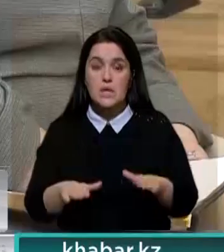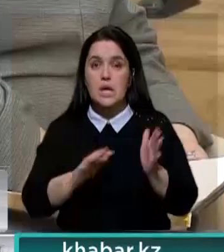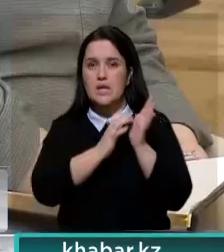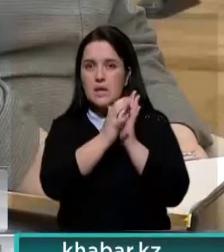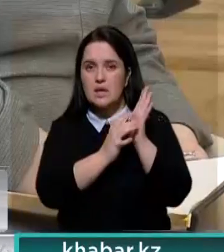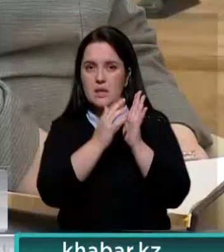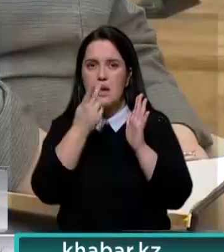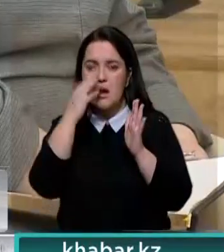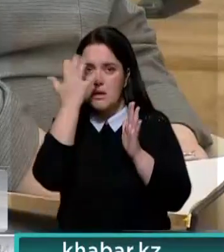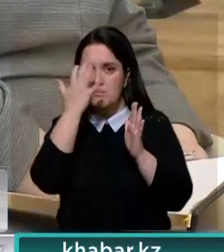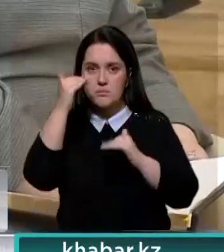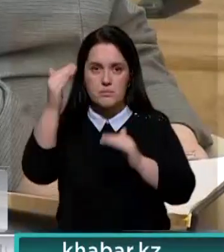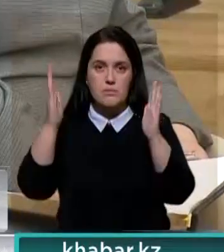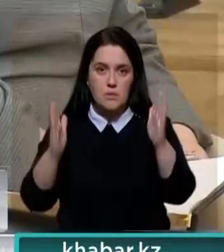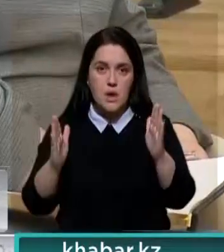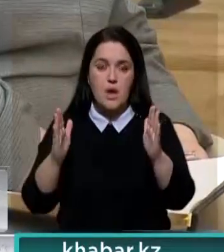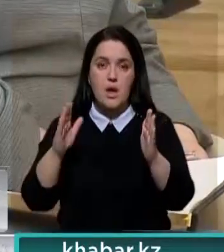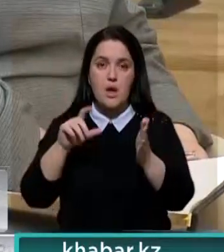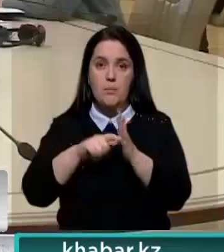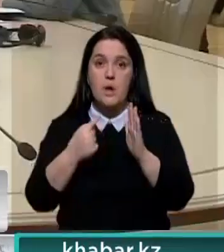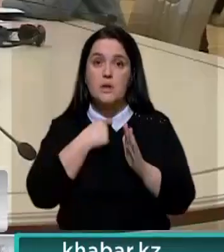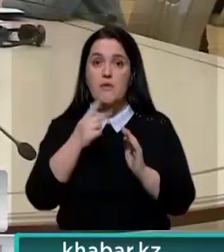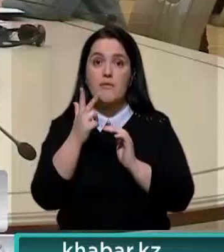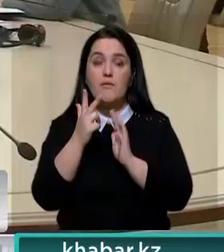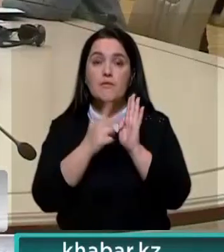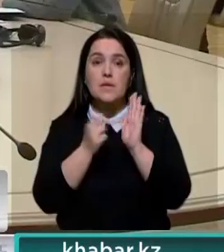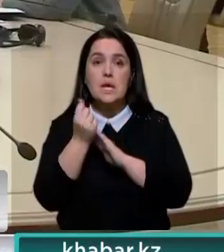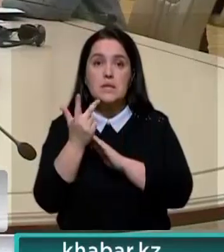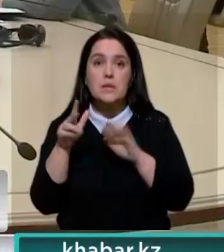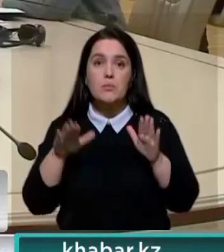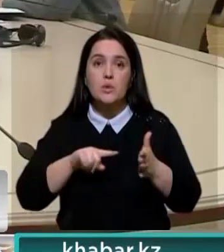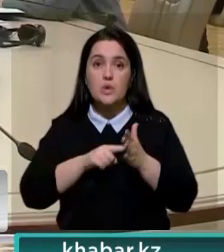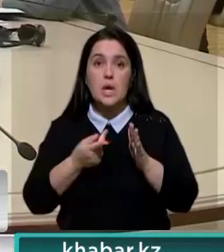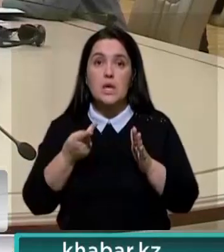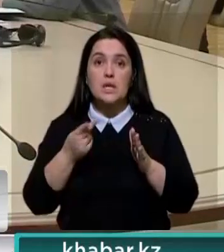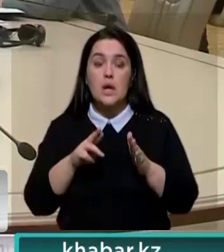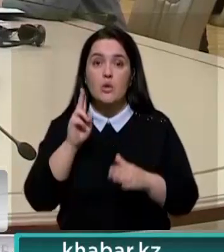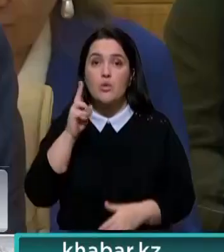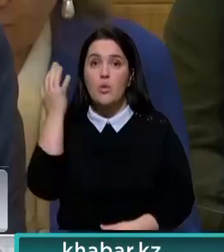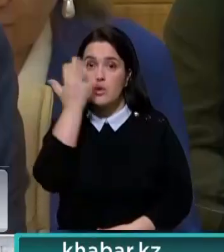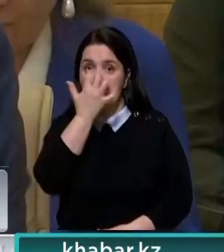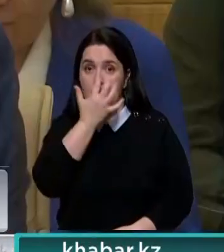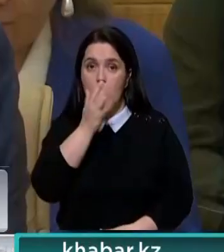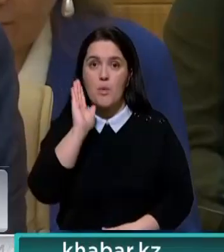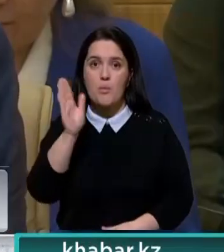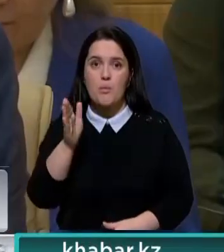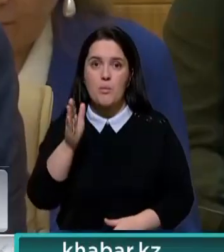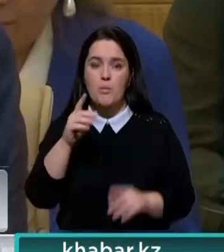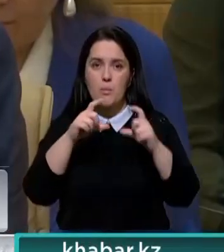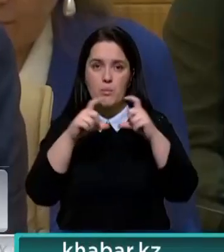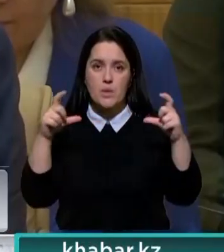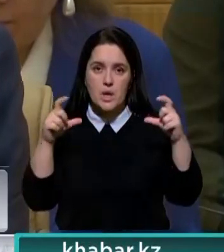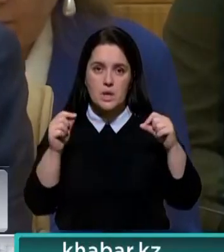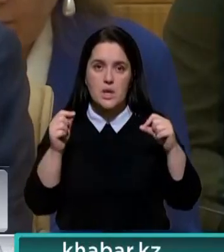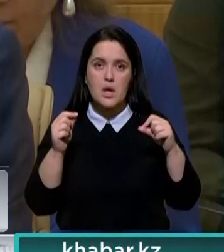участках. Тактильные указатели при входе в помещение для голосования на 813 участках. Для лиц с инвалидностью по зрению